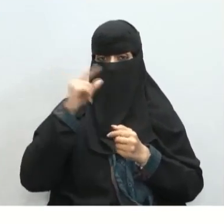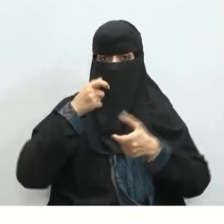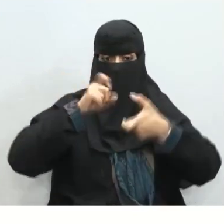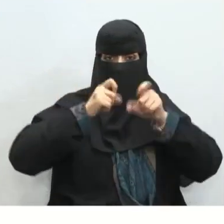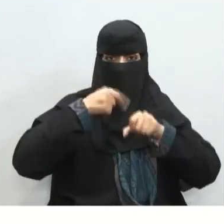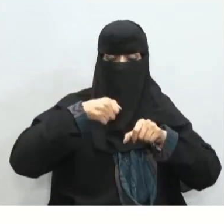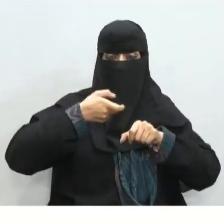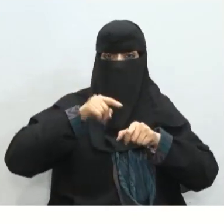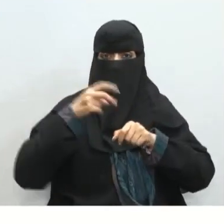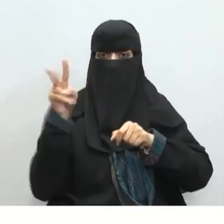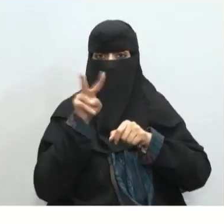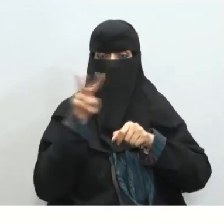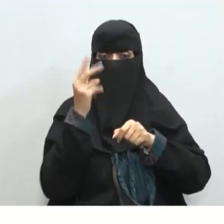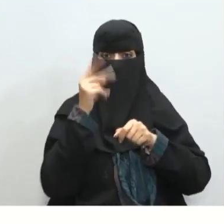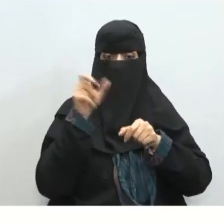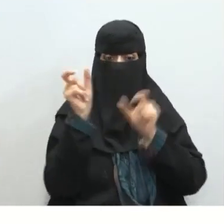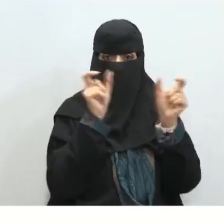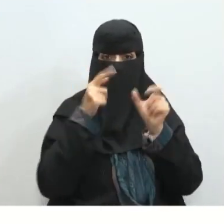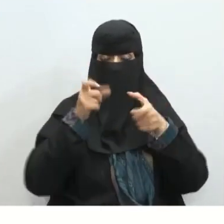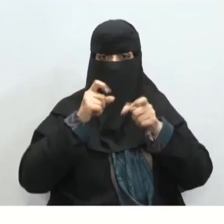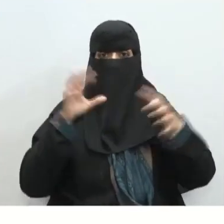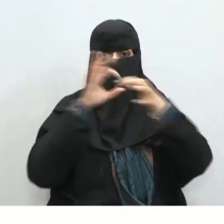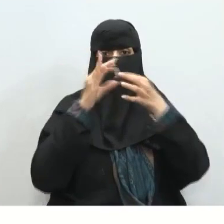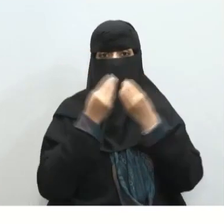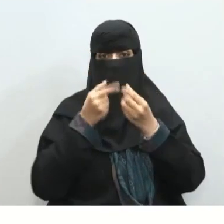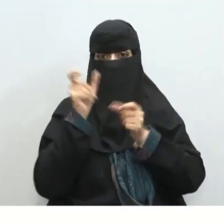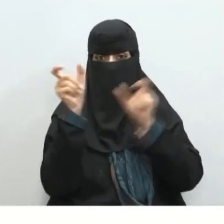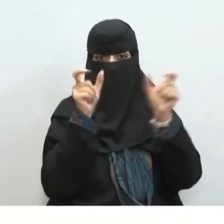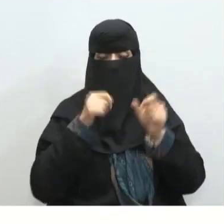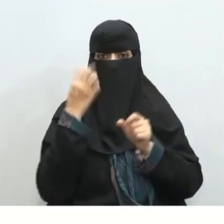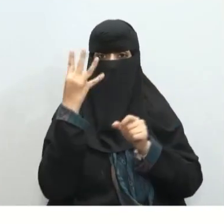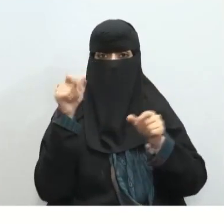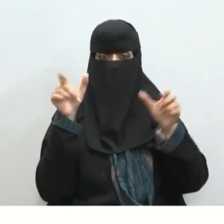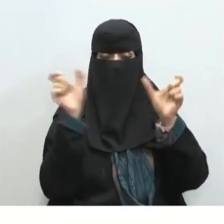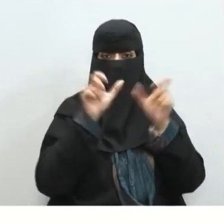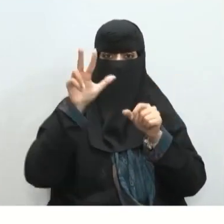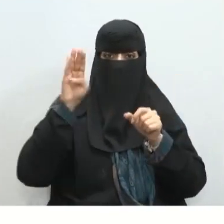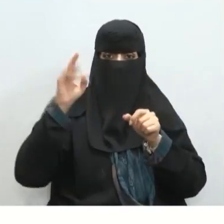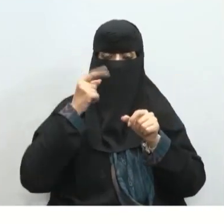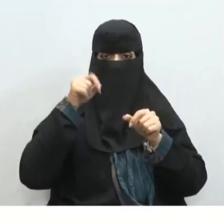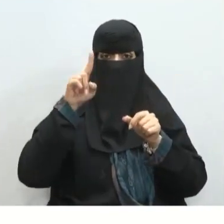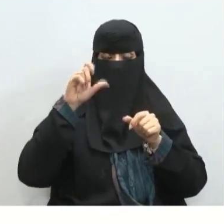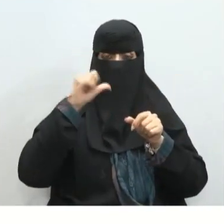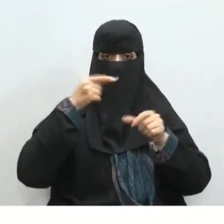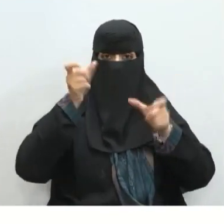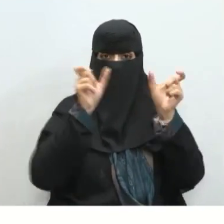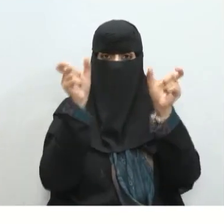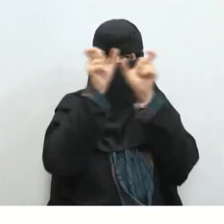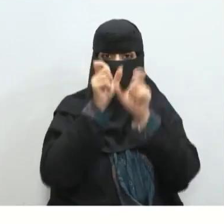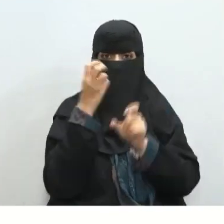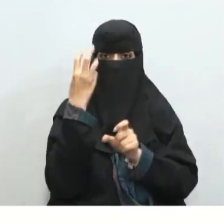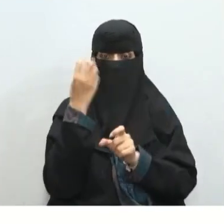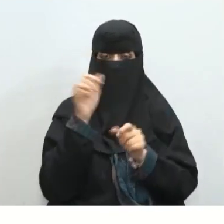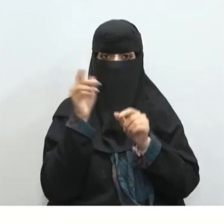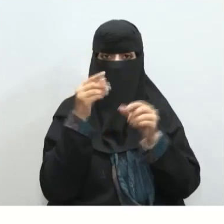مركب ثنائي ذرات الكربون ليرتبط مع مركب رباعي ذرات الكربون فيتكون مركب سداسي